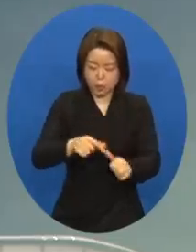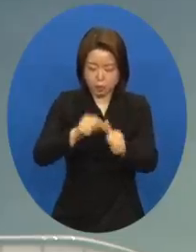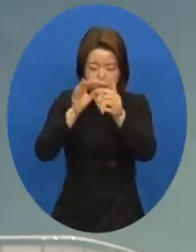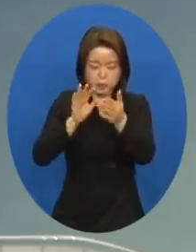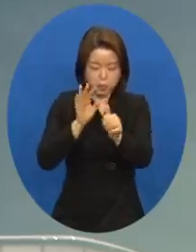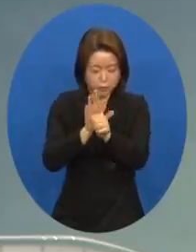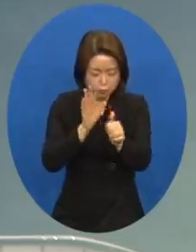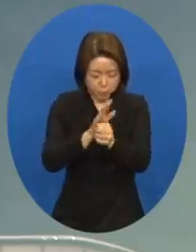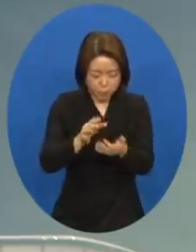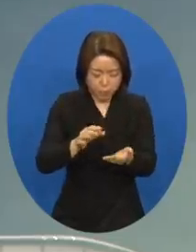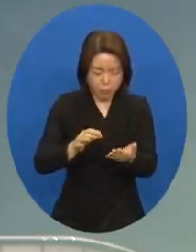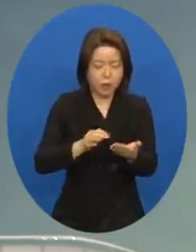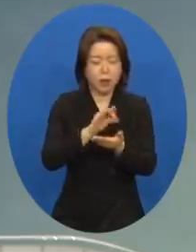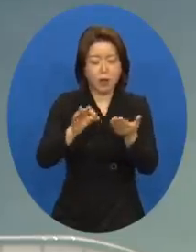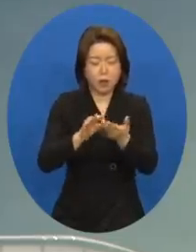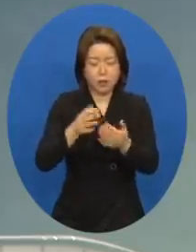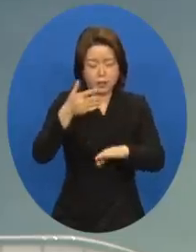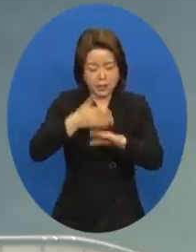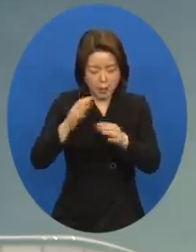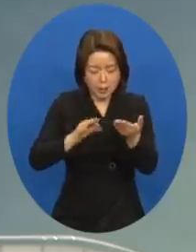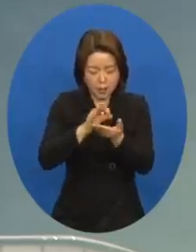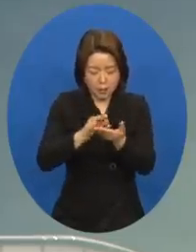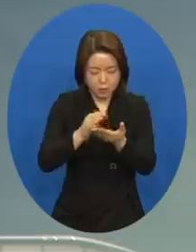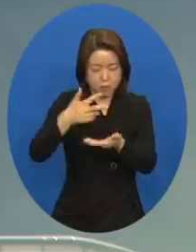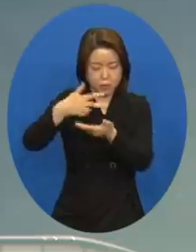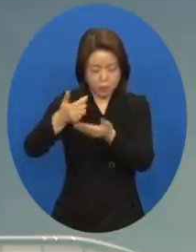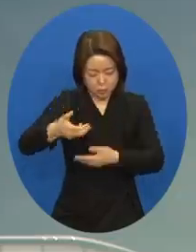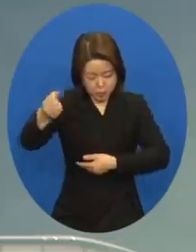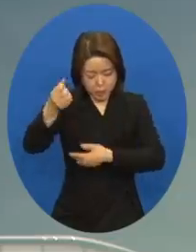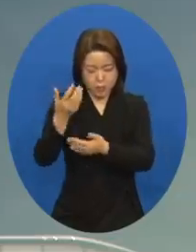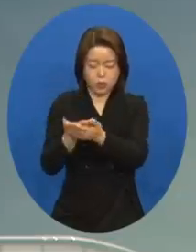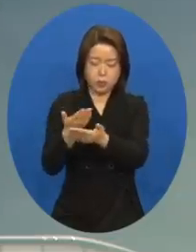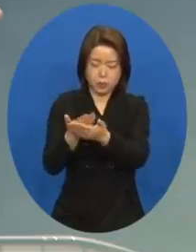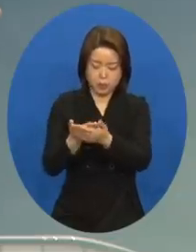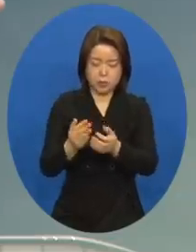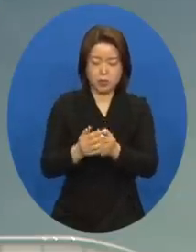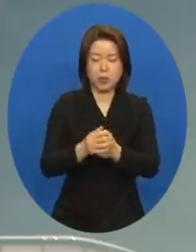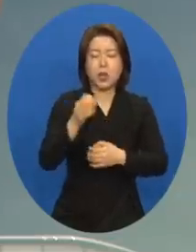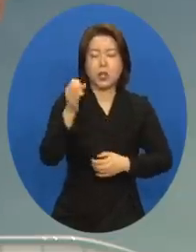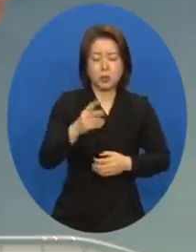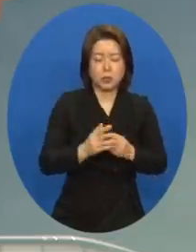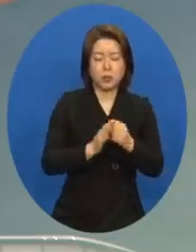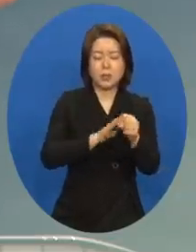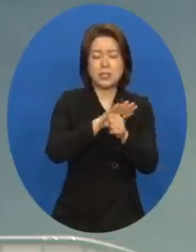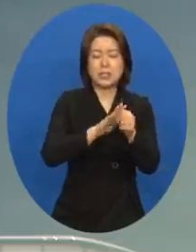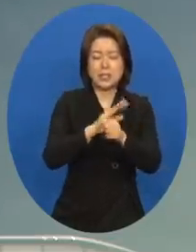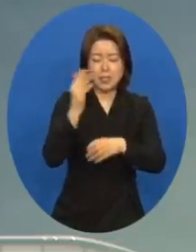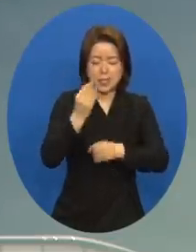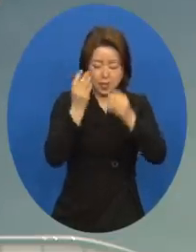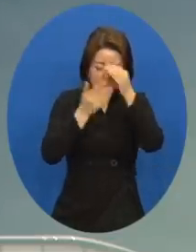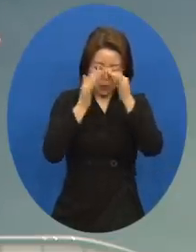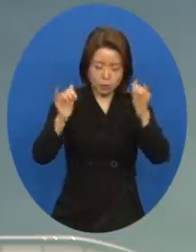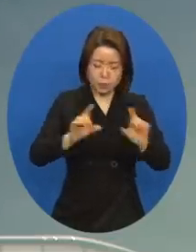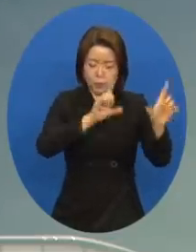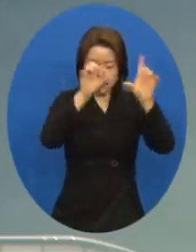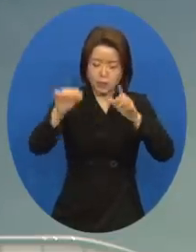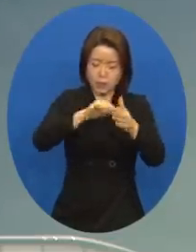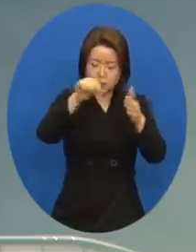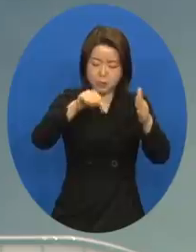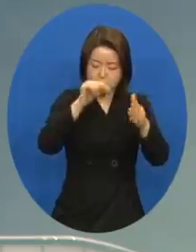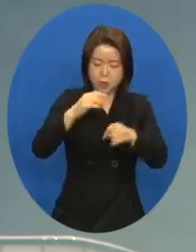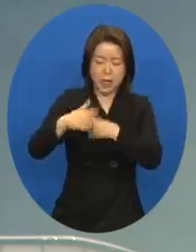구제헌금, 감사헌금을 주님 받으십시오. 그리고 사랑하는 성도들의 삶 속에